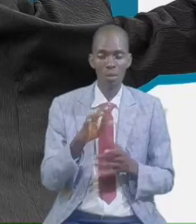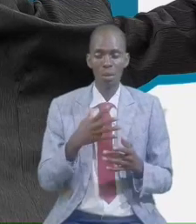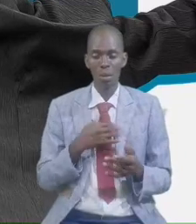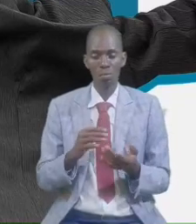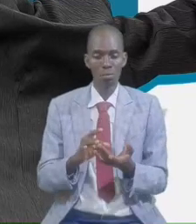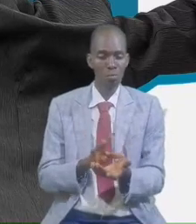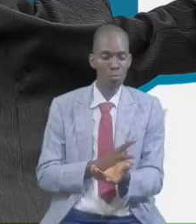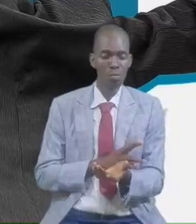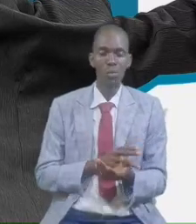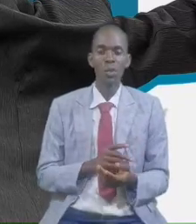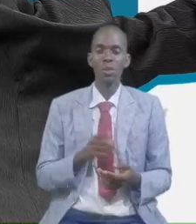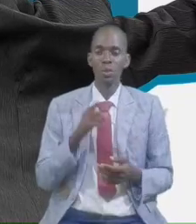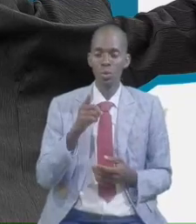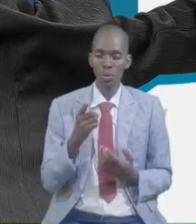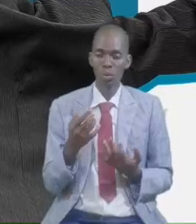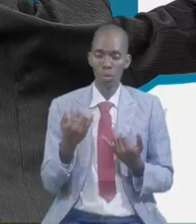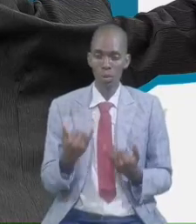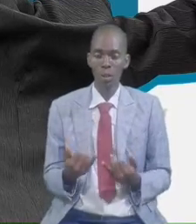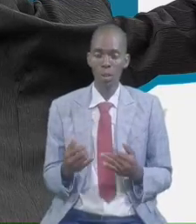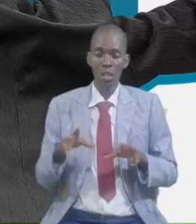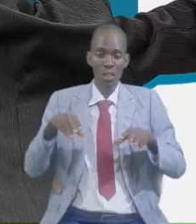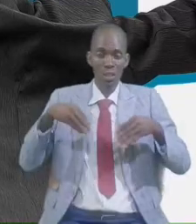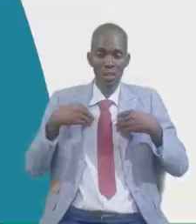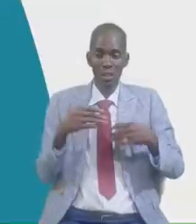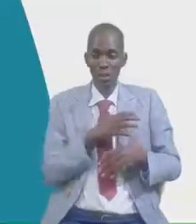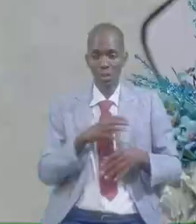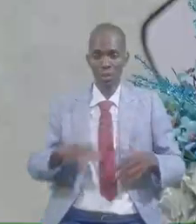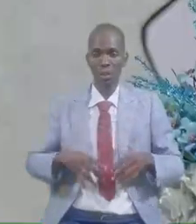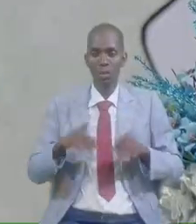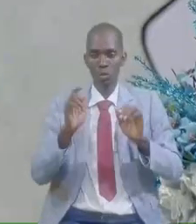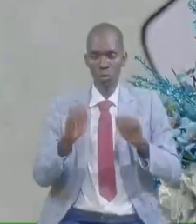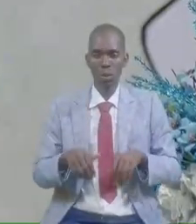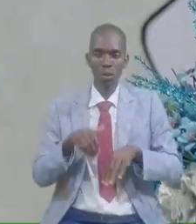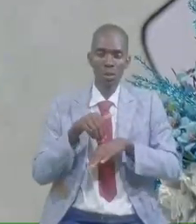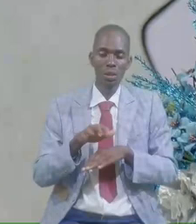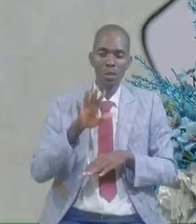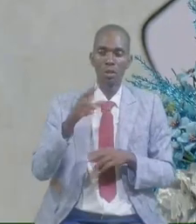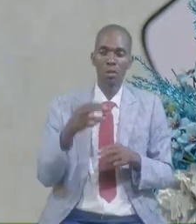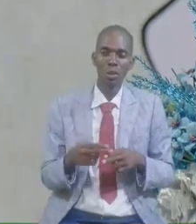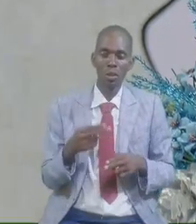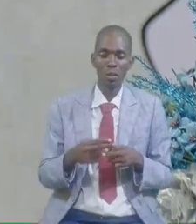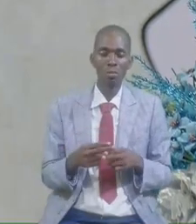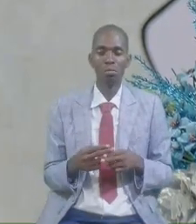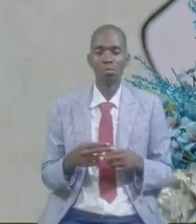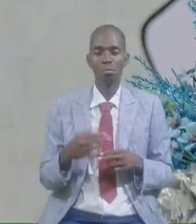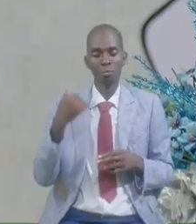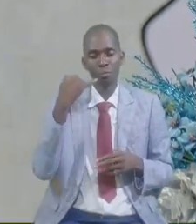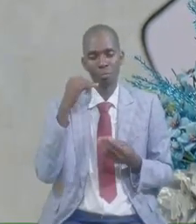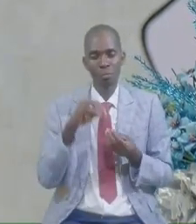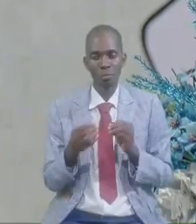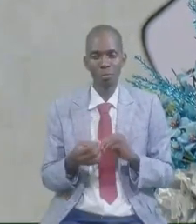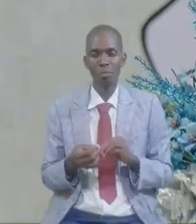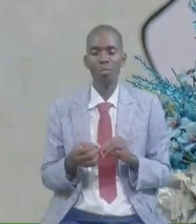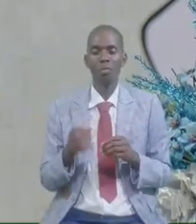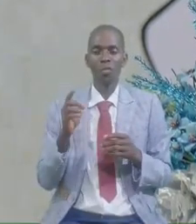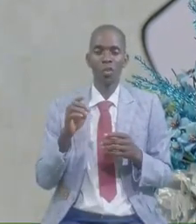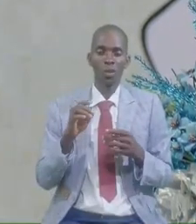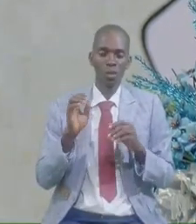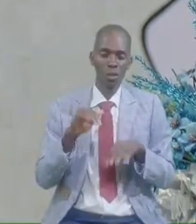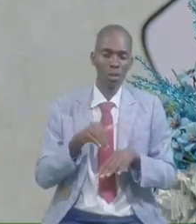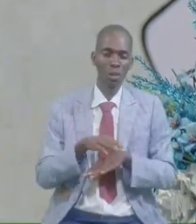Et vous avez donné votre vie au Seigneur. Envoyez votre nom, prénom, numéro de téléphone, votre